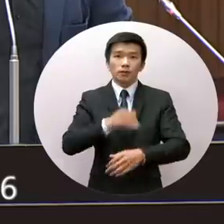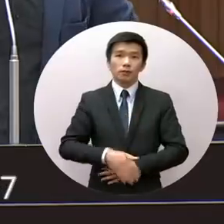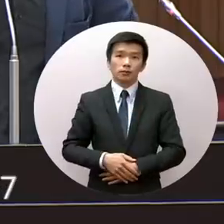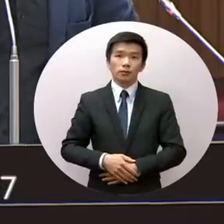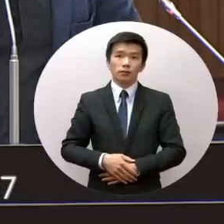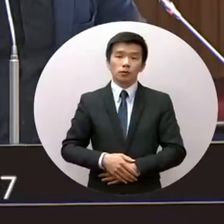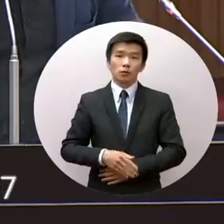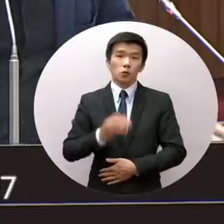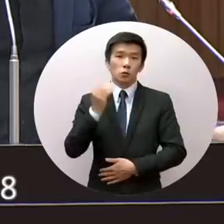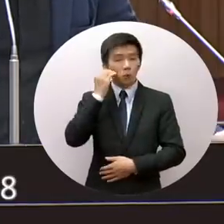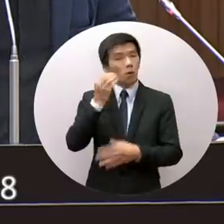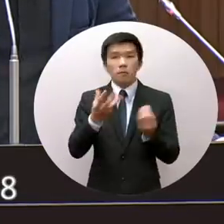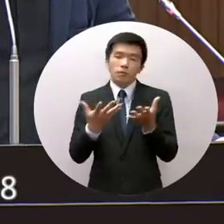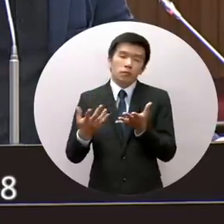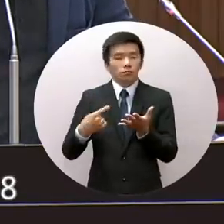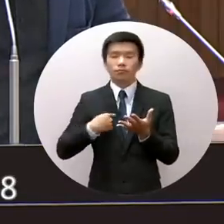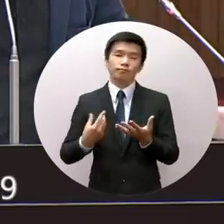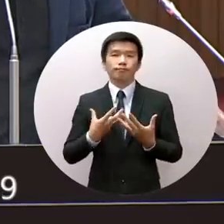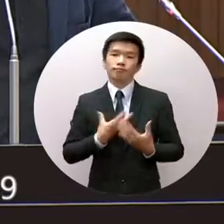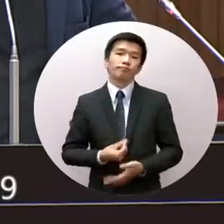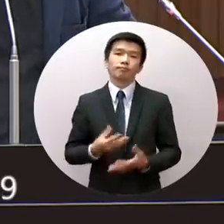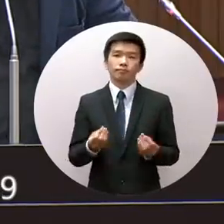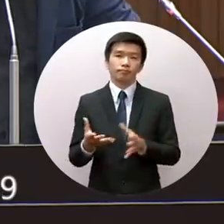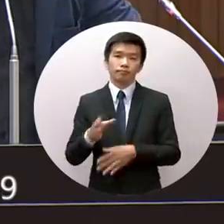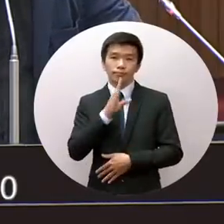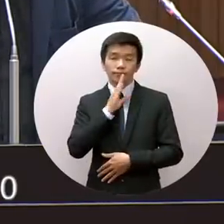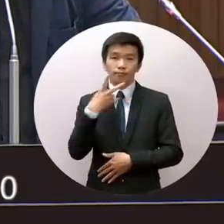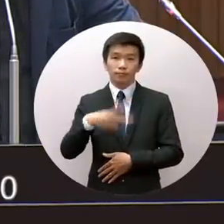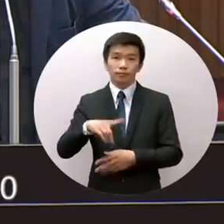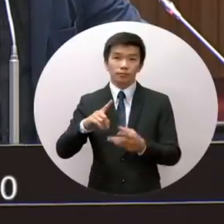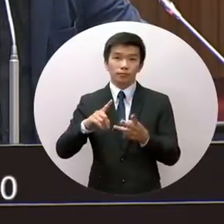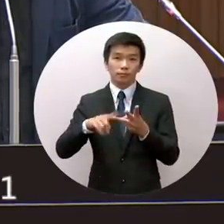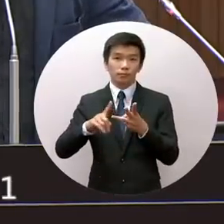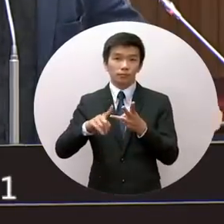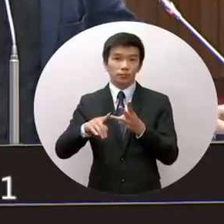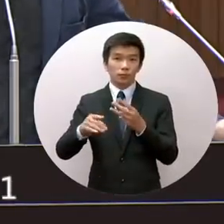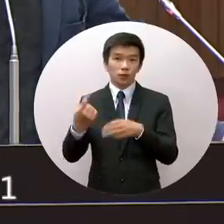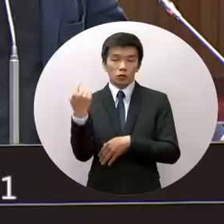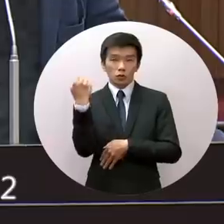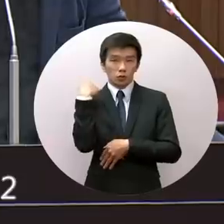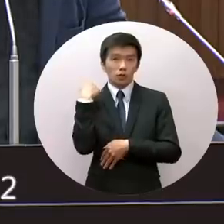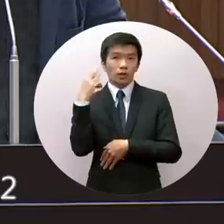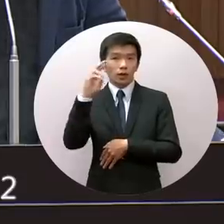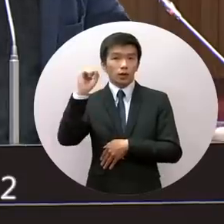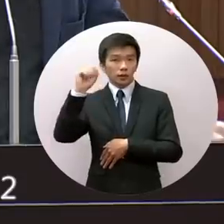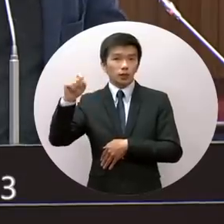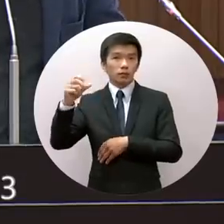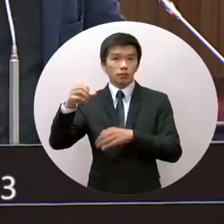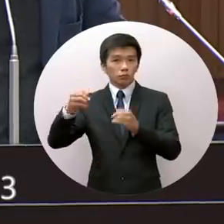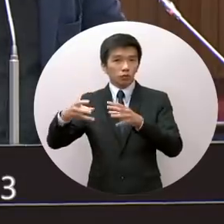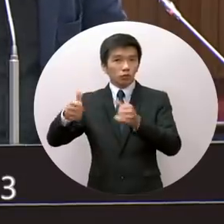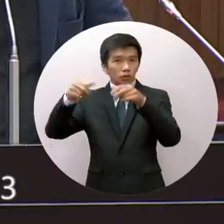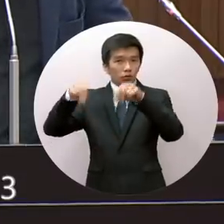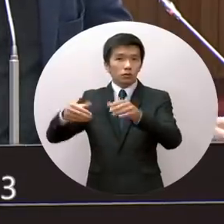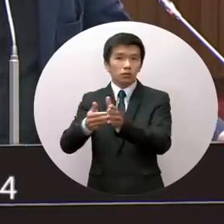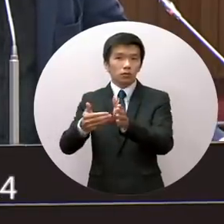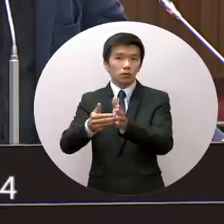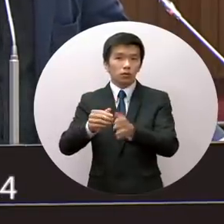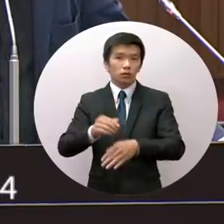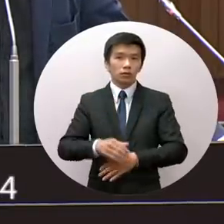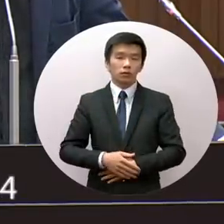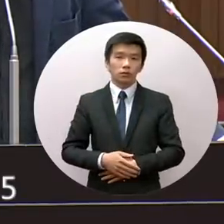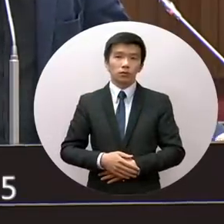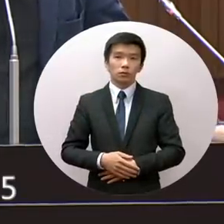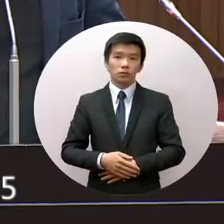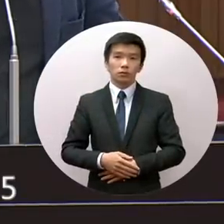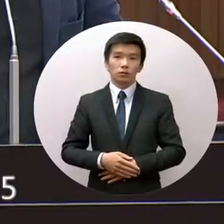法，我们当然也是非常遗憾。那另外是昨天我们知道 RCEP 达成协议后，那这个东